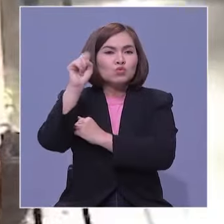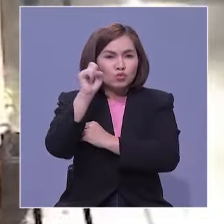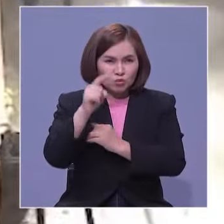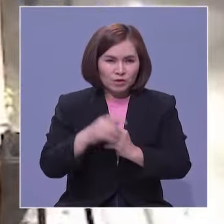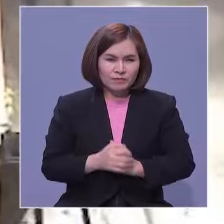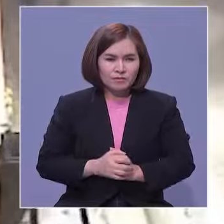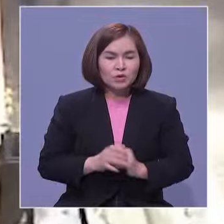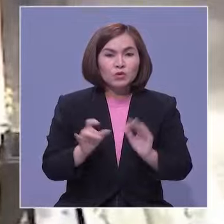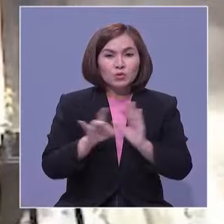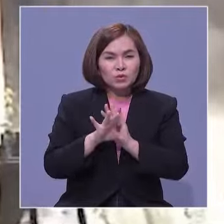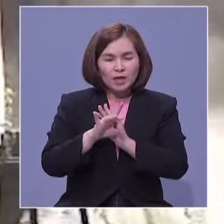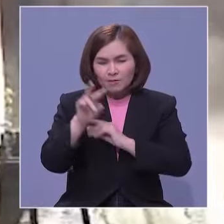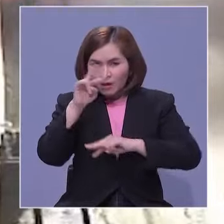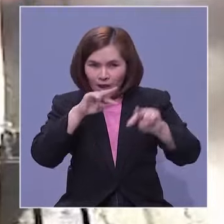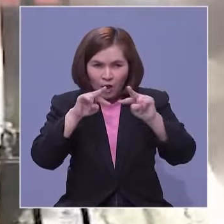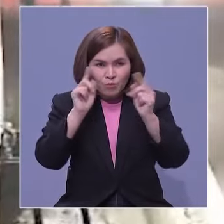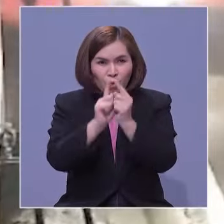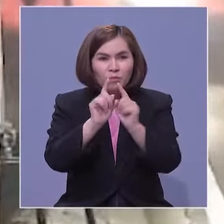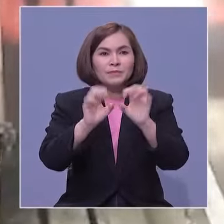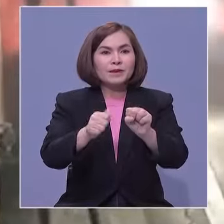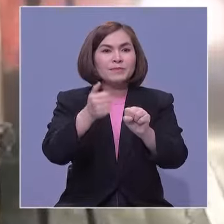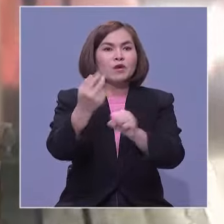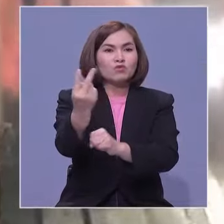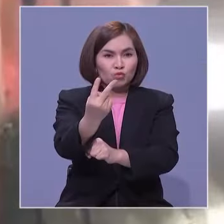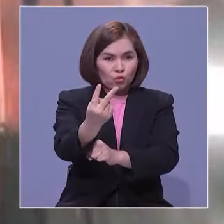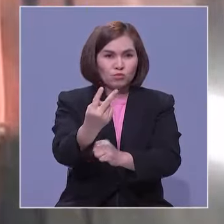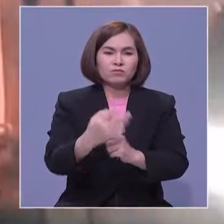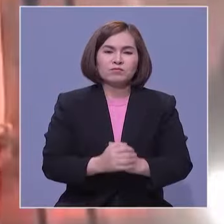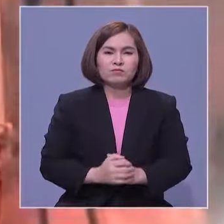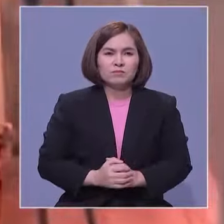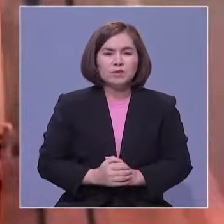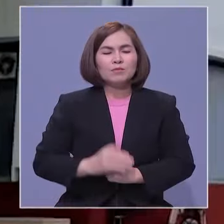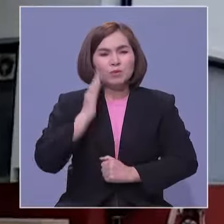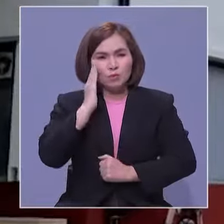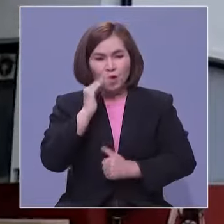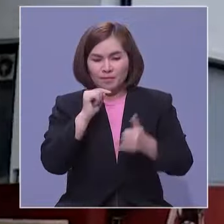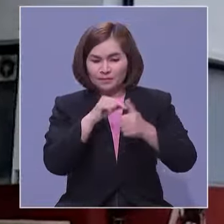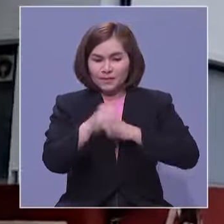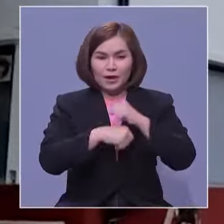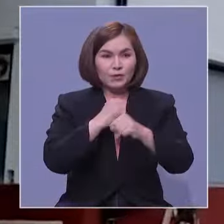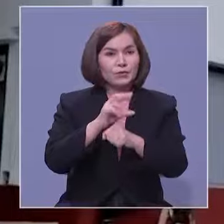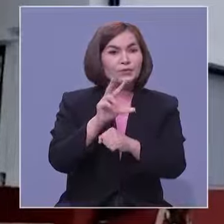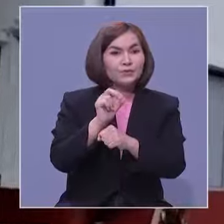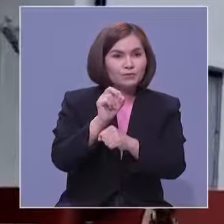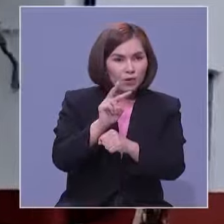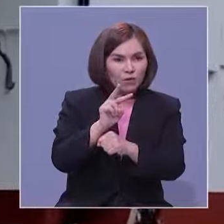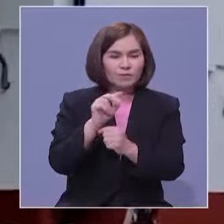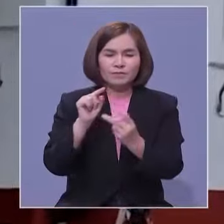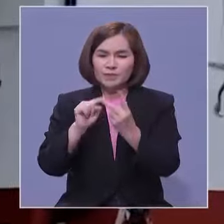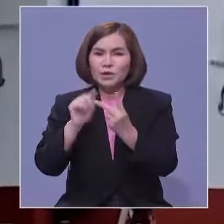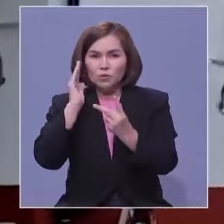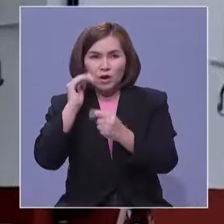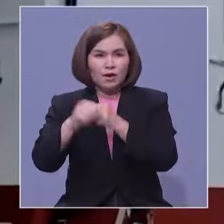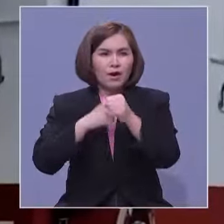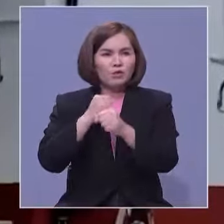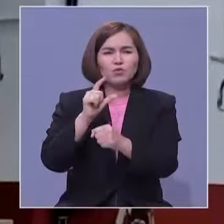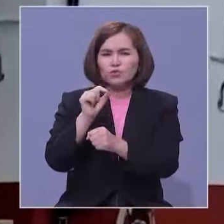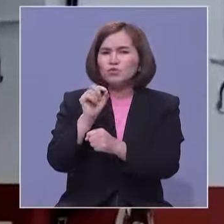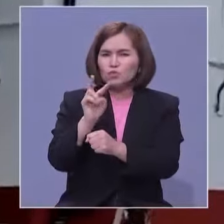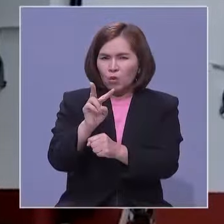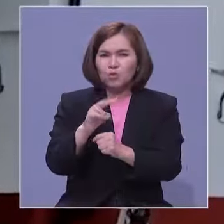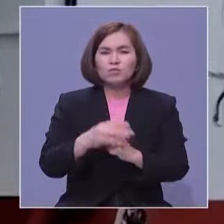ที่จะถูกตามจับกุมตัวได้ 2คนนะครับทราบชื่อต่อมาคือนายศักดาอายุ 32ปีนายสรันอายุ 20 2